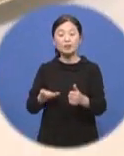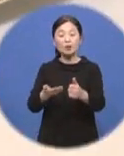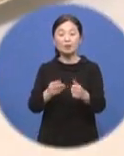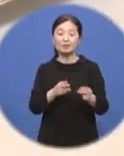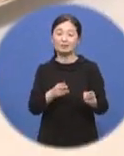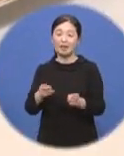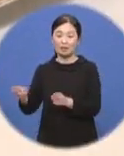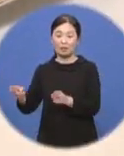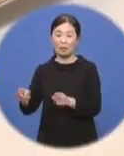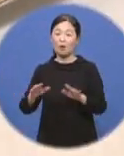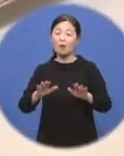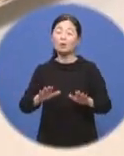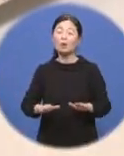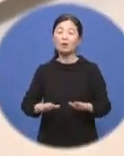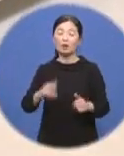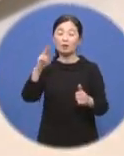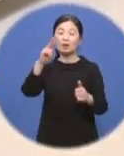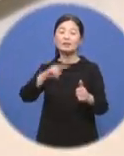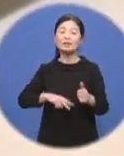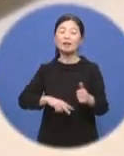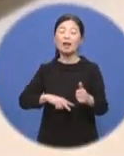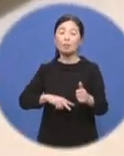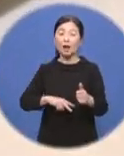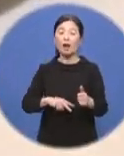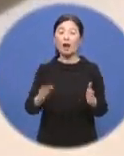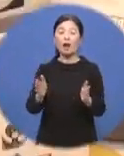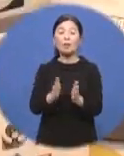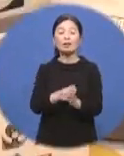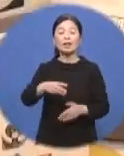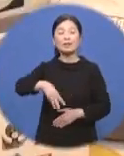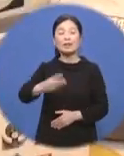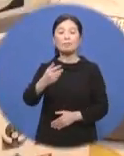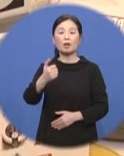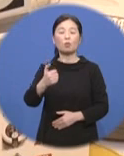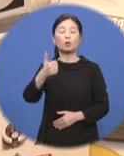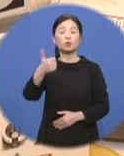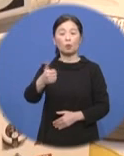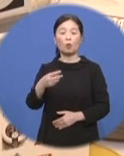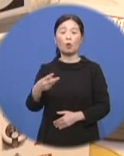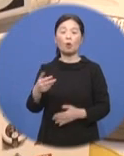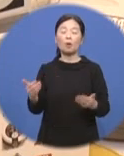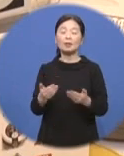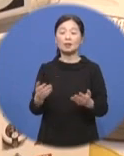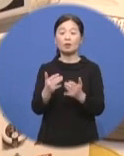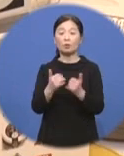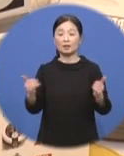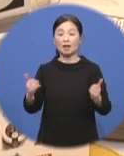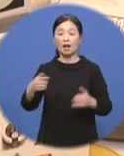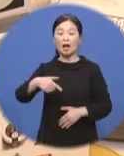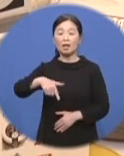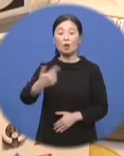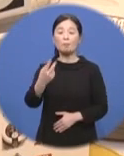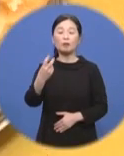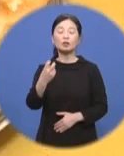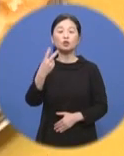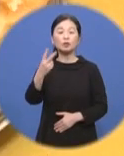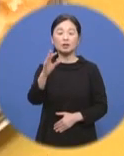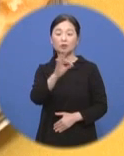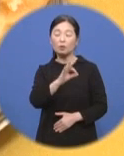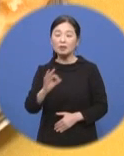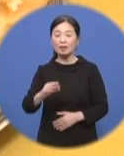回の認定で推奨品の累計は355事業者の622品目となり